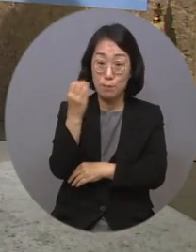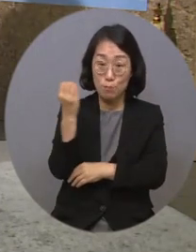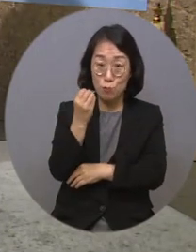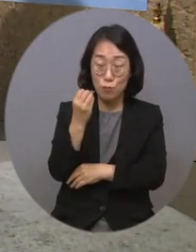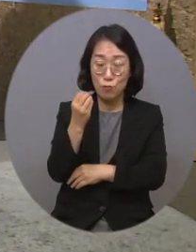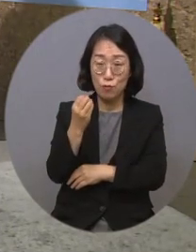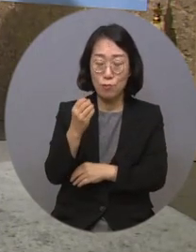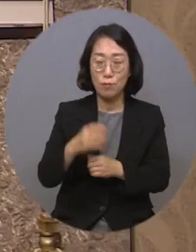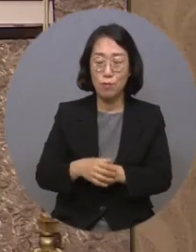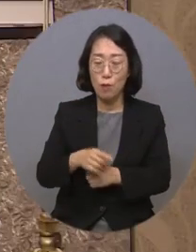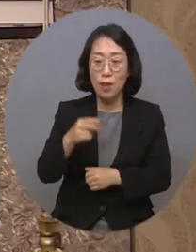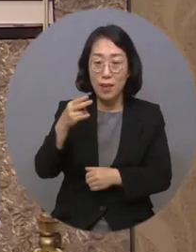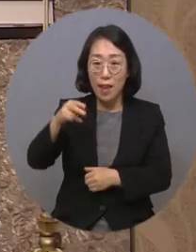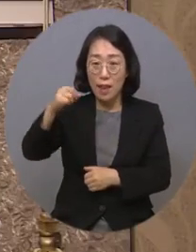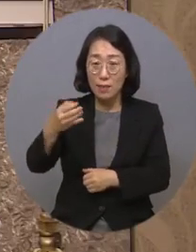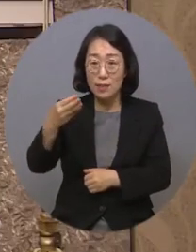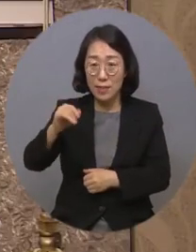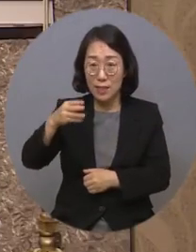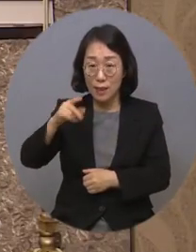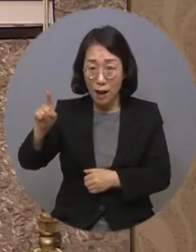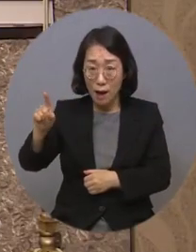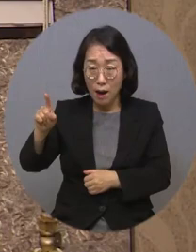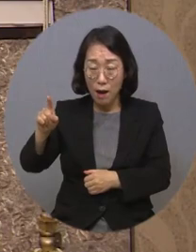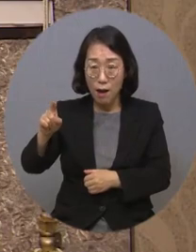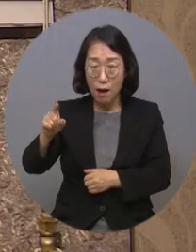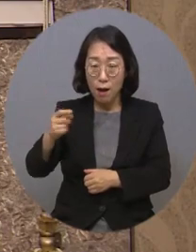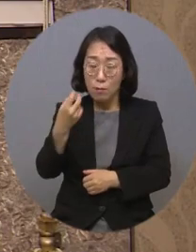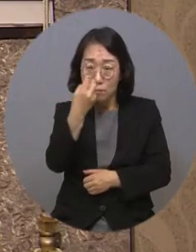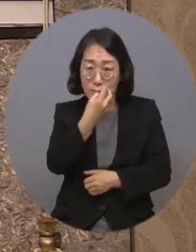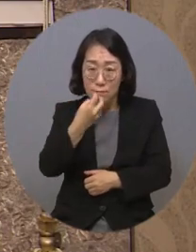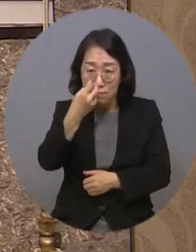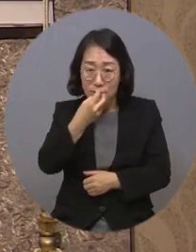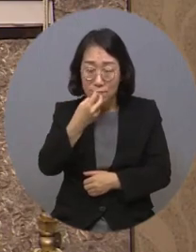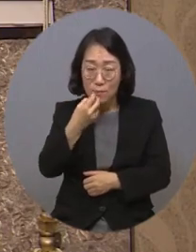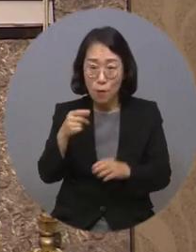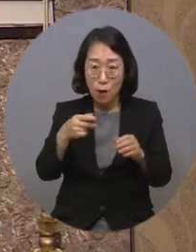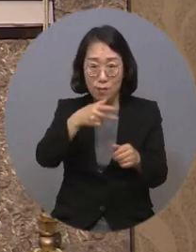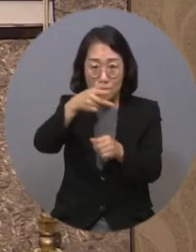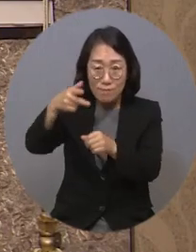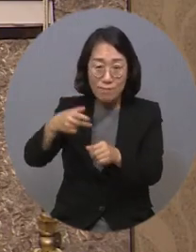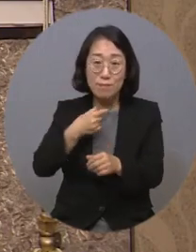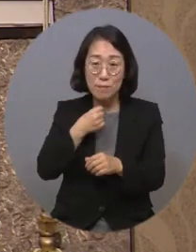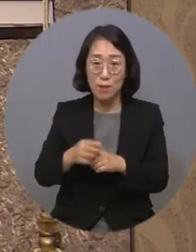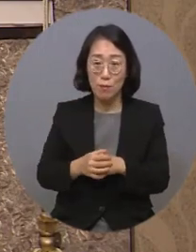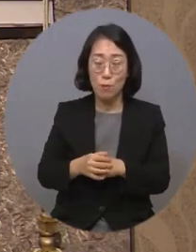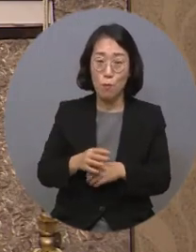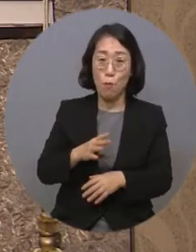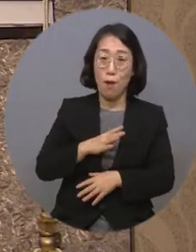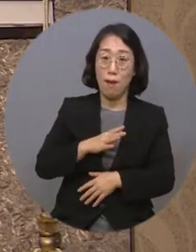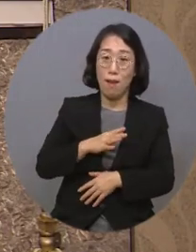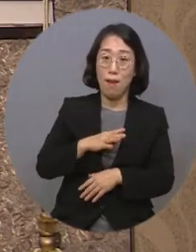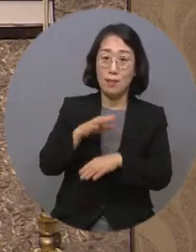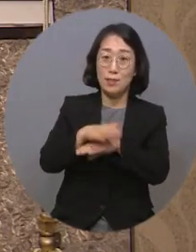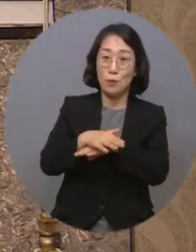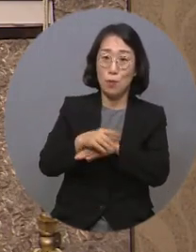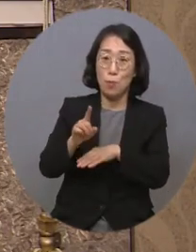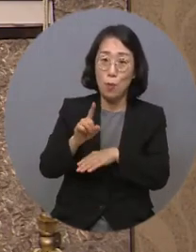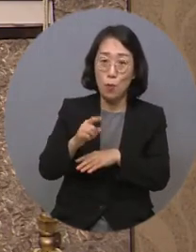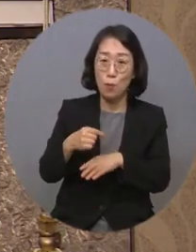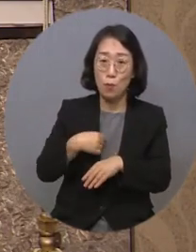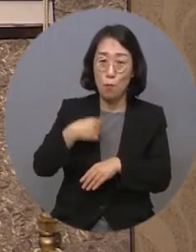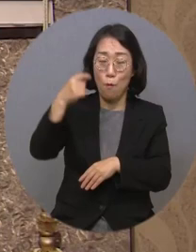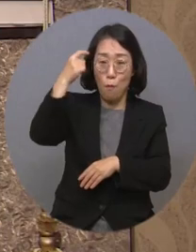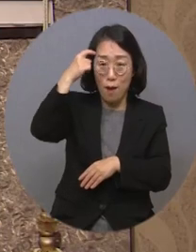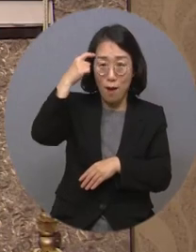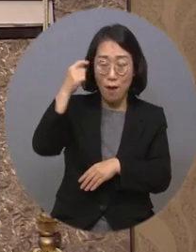예. 예그리나를 좀 취재하고 싶다고. 그래서 무슨 일 때문에 우리는 이제 신문에서 온다니까 혹시 무슨 또 그